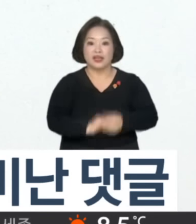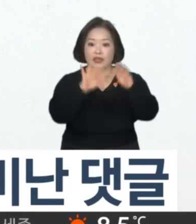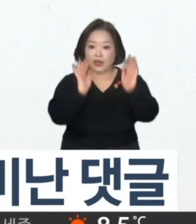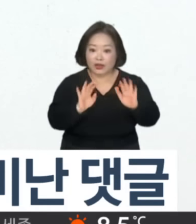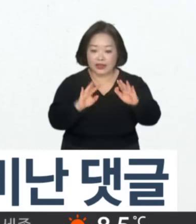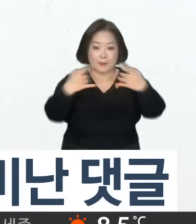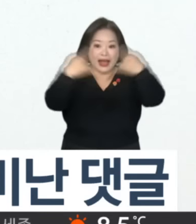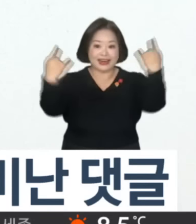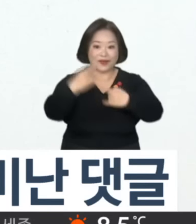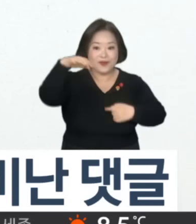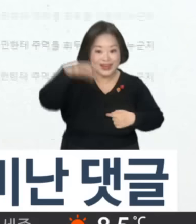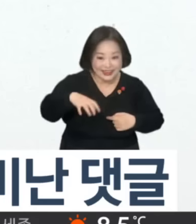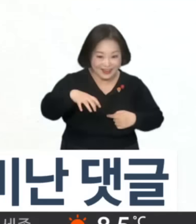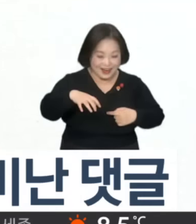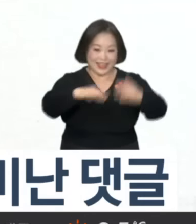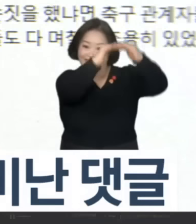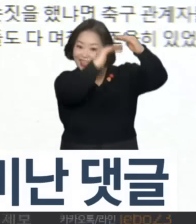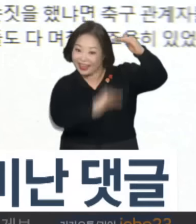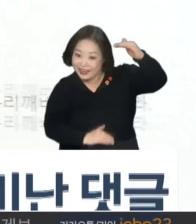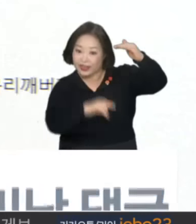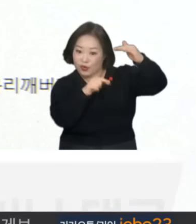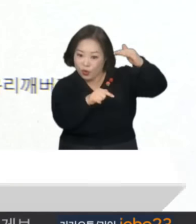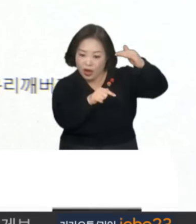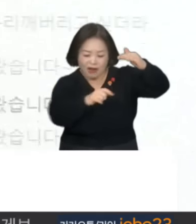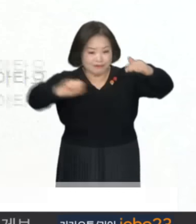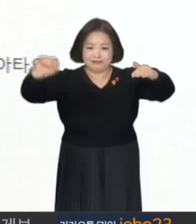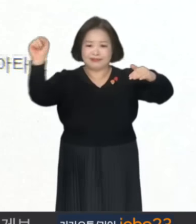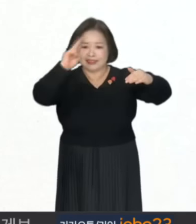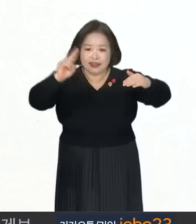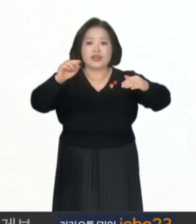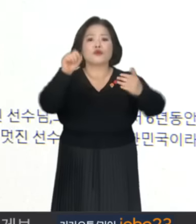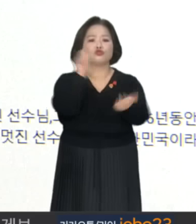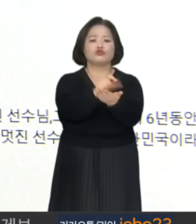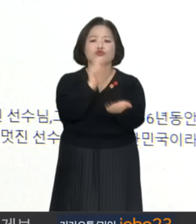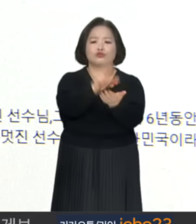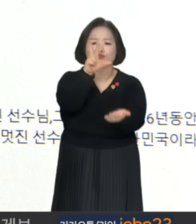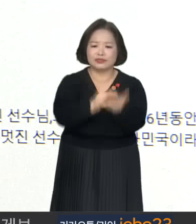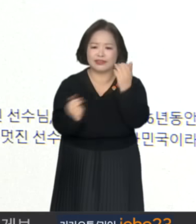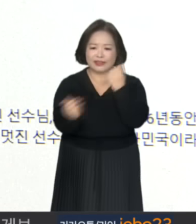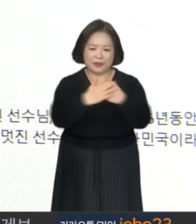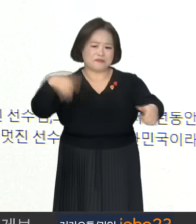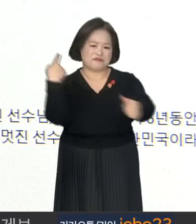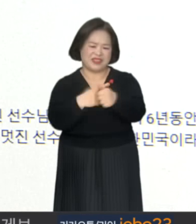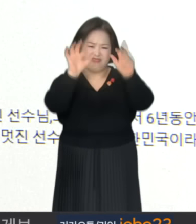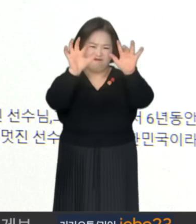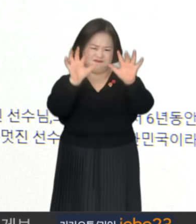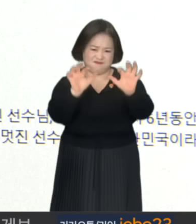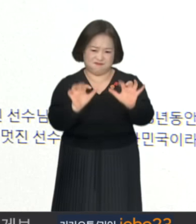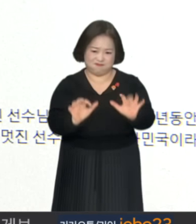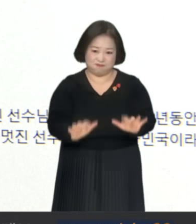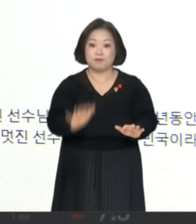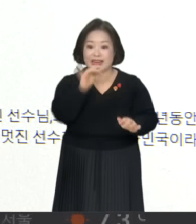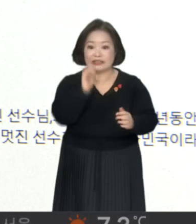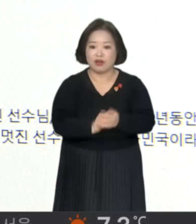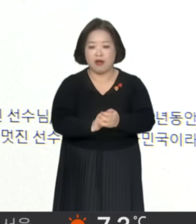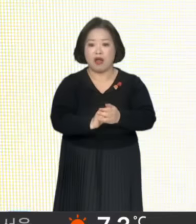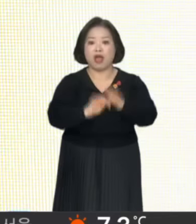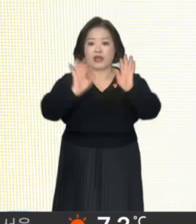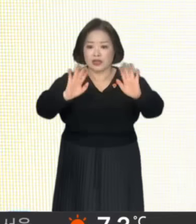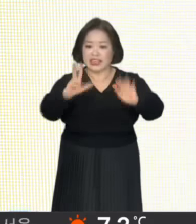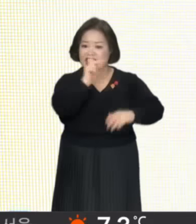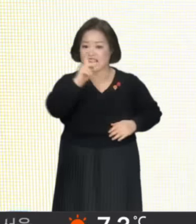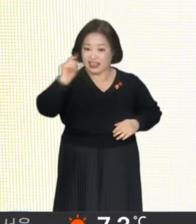파리에서의 일상을 소제로 한이 영상에 비난 댓글이 쏟아지고 있습니다 최근 축구 대표팀 내분을 언급하며 광고를 내리라